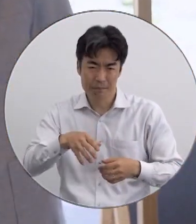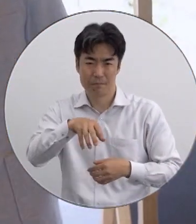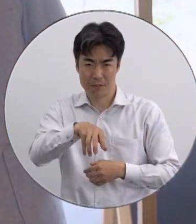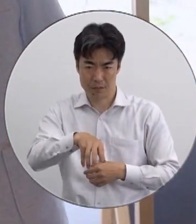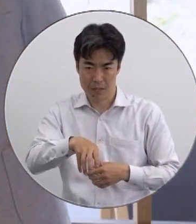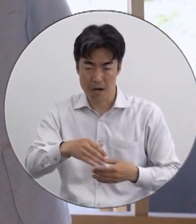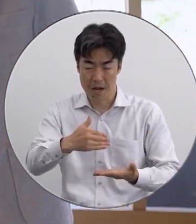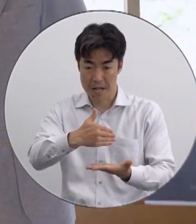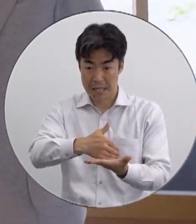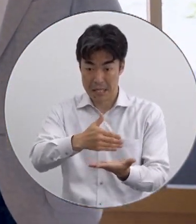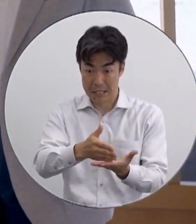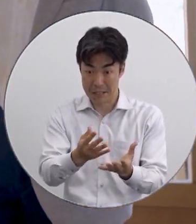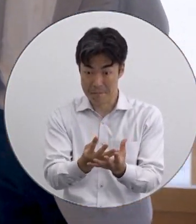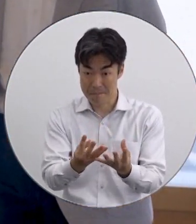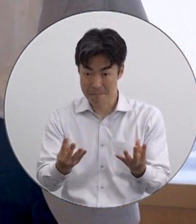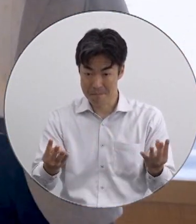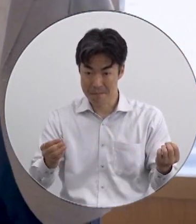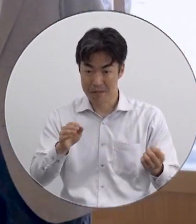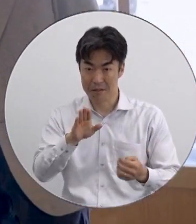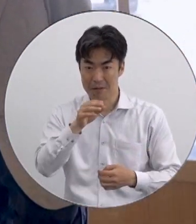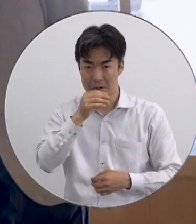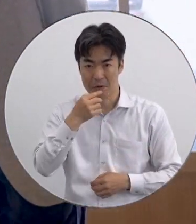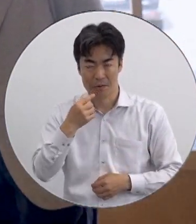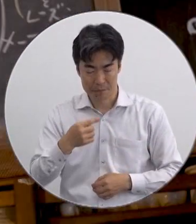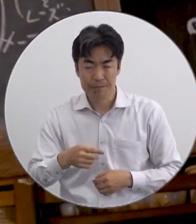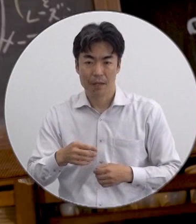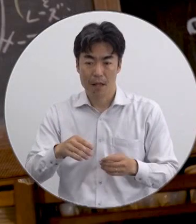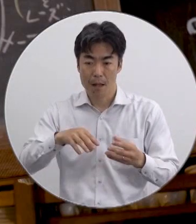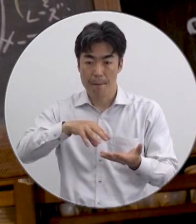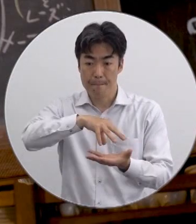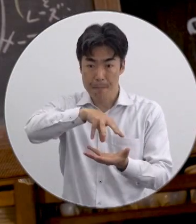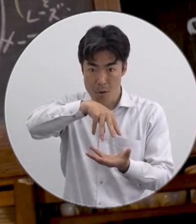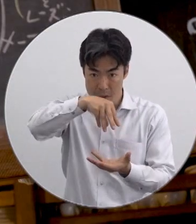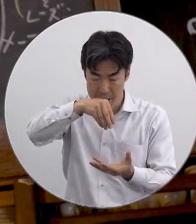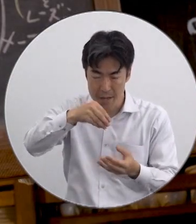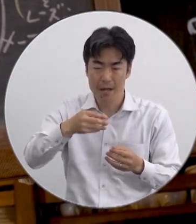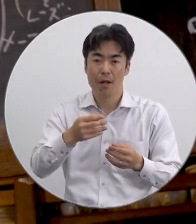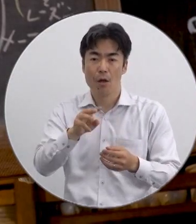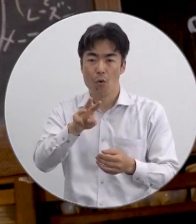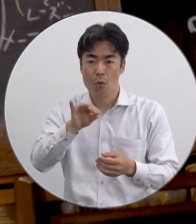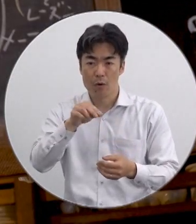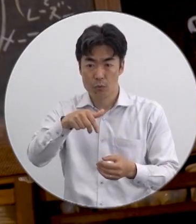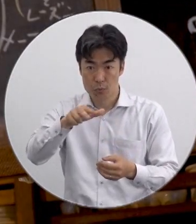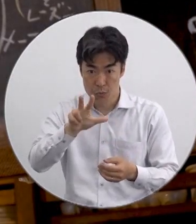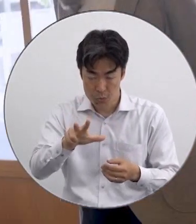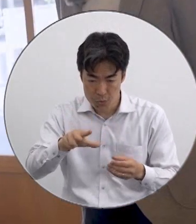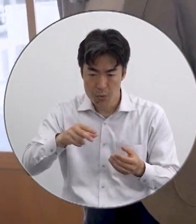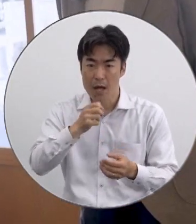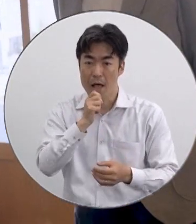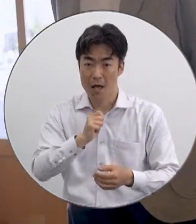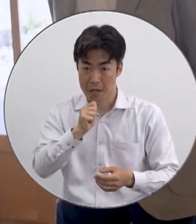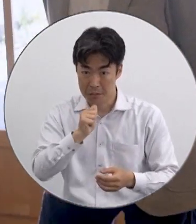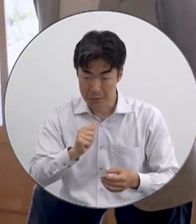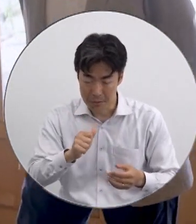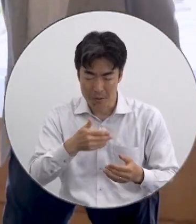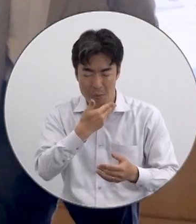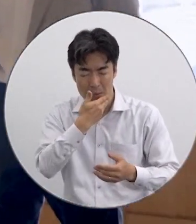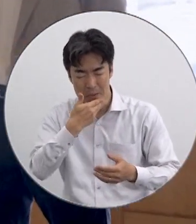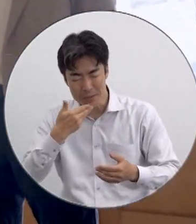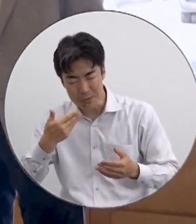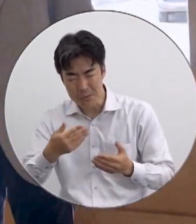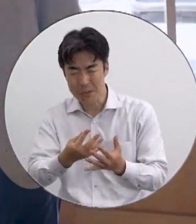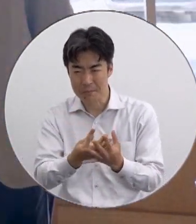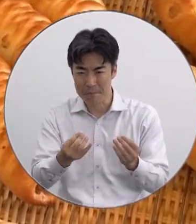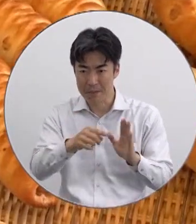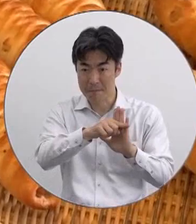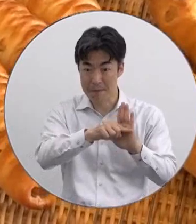おー、ケーキがたくさんありますね。パフェ、ワッフル、アイスクリーム、もう美味しそうなものばかり